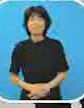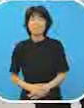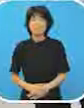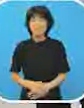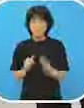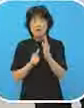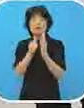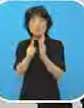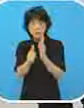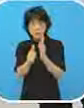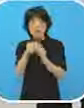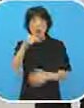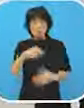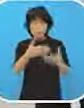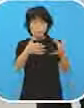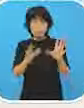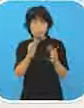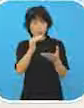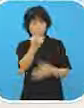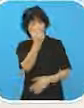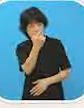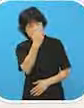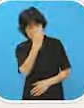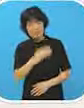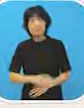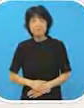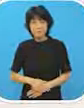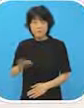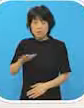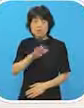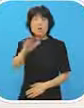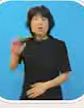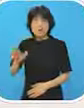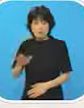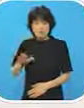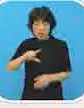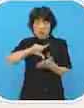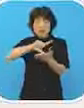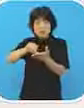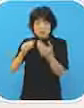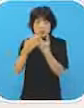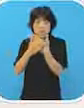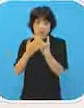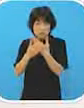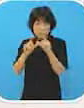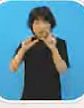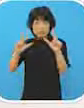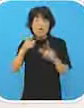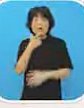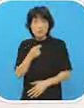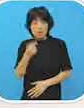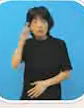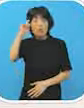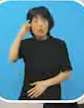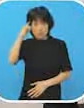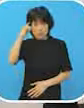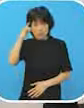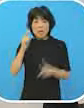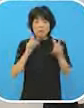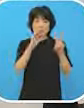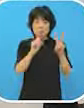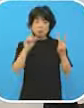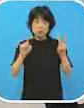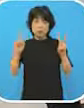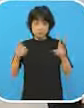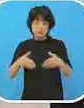リーダーのセレンさん、 はい、 プラモのことを教えていただけますか。 はい、私たちプラモは地元愛を伝えたいをコンセプトに2011年に結成されました